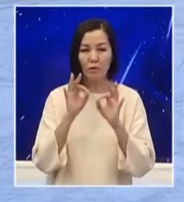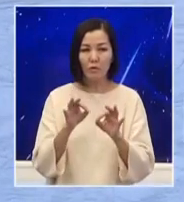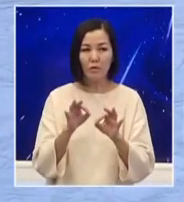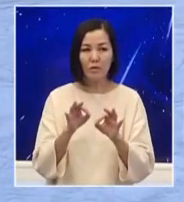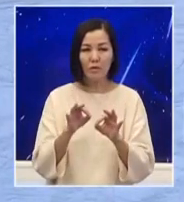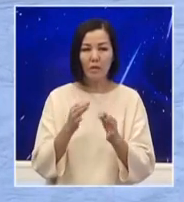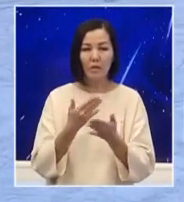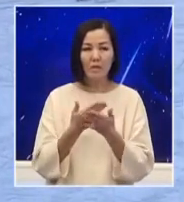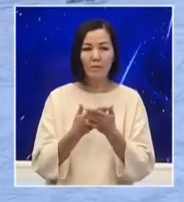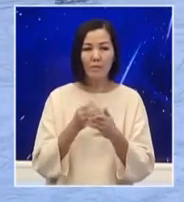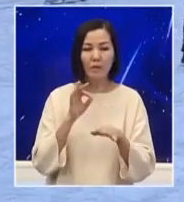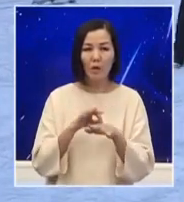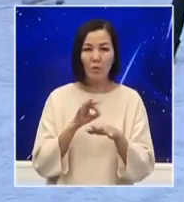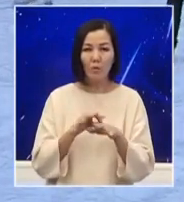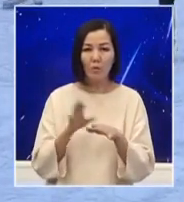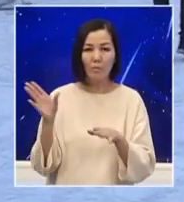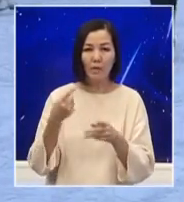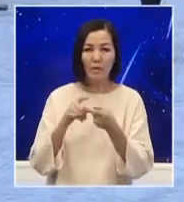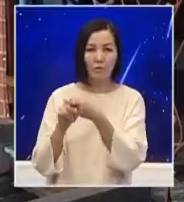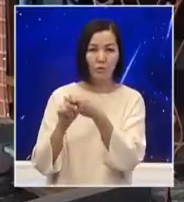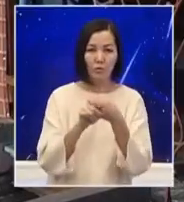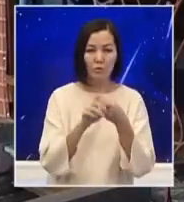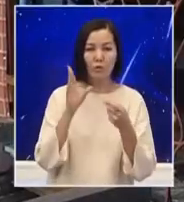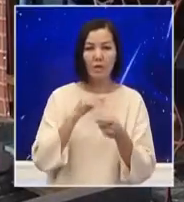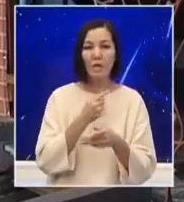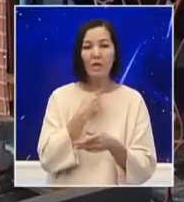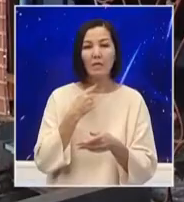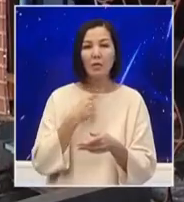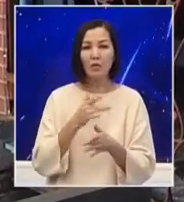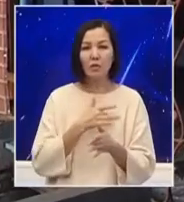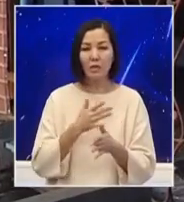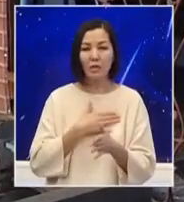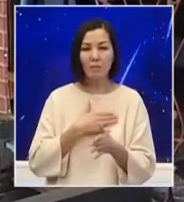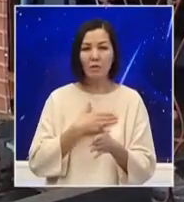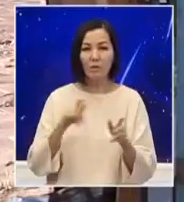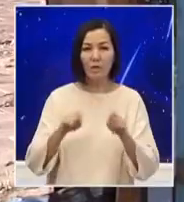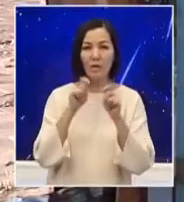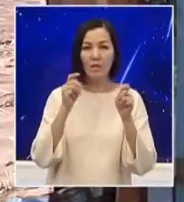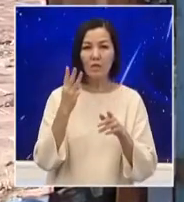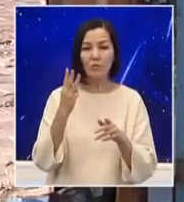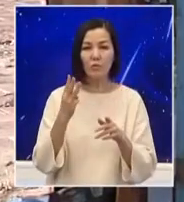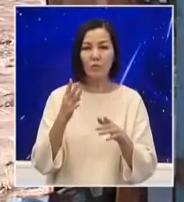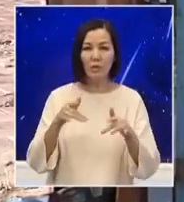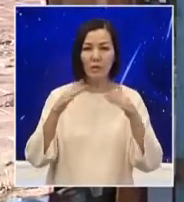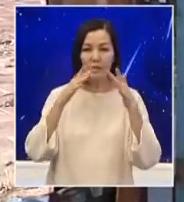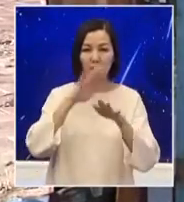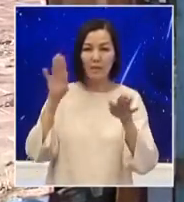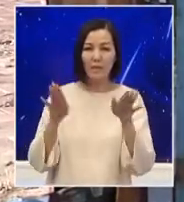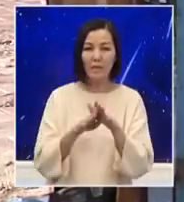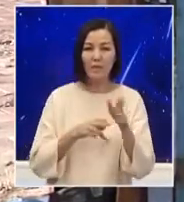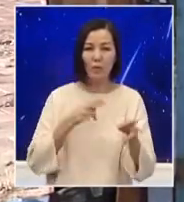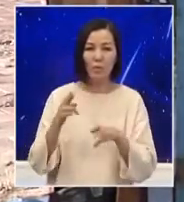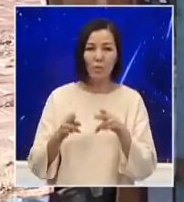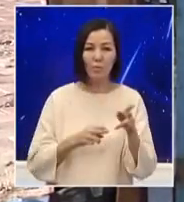Әйтпесе кейбіреу ауру кіріп кетсе бәрін жұқтырады. Талдықорғанда жеке меншік негізінде бой көтерген үш ашық аспан астындағы мұз айдыны